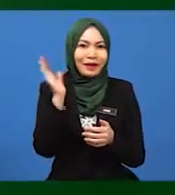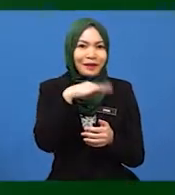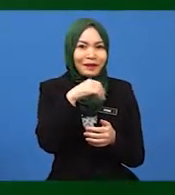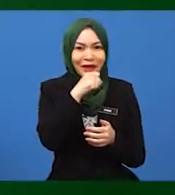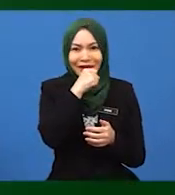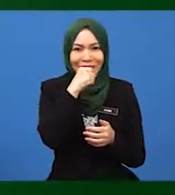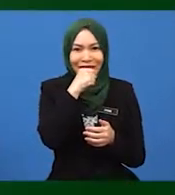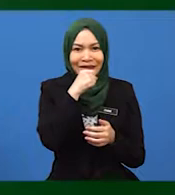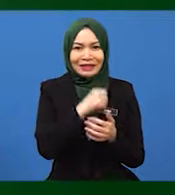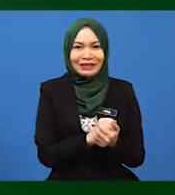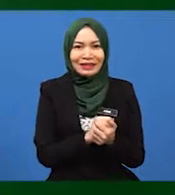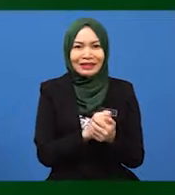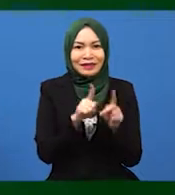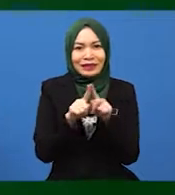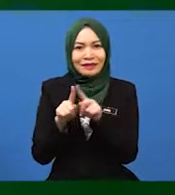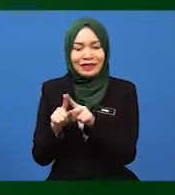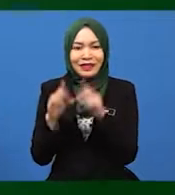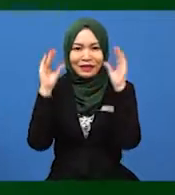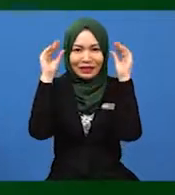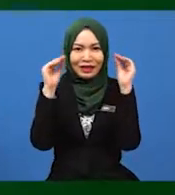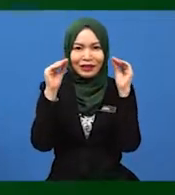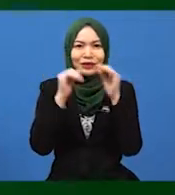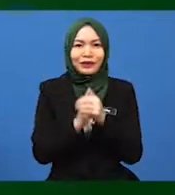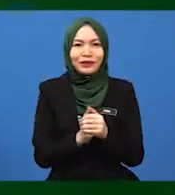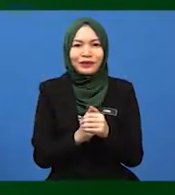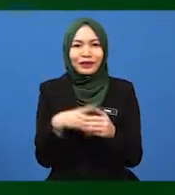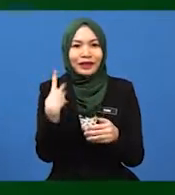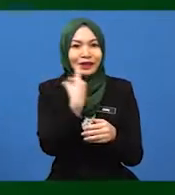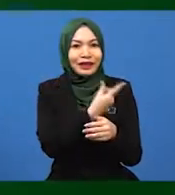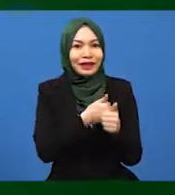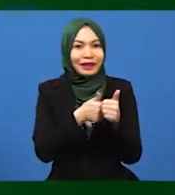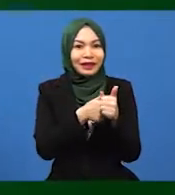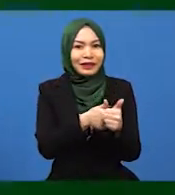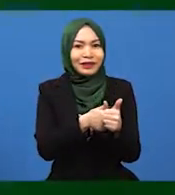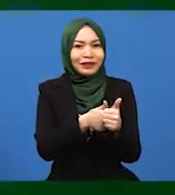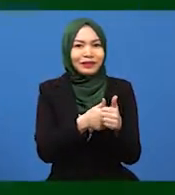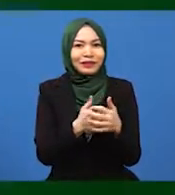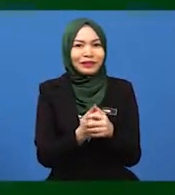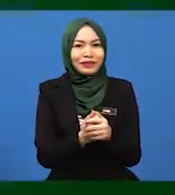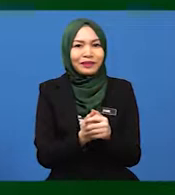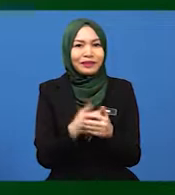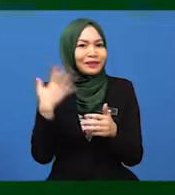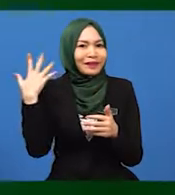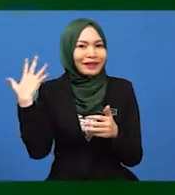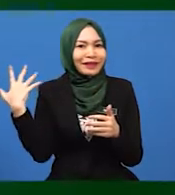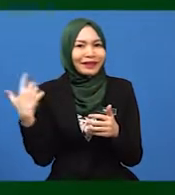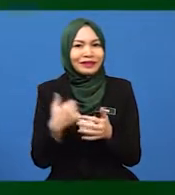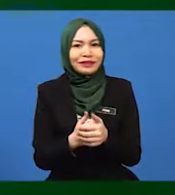Mari menyanyi bersama-sama cikgu murid-murid. Kita ikut melodi permainan goreng